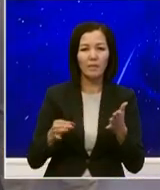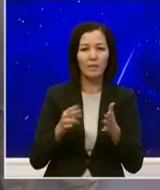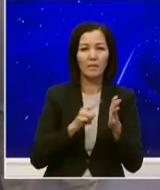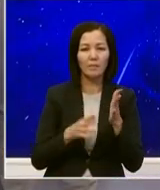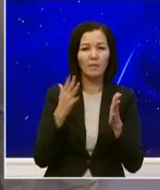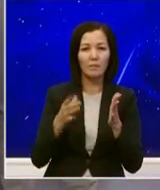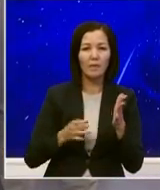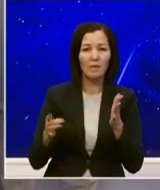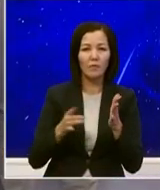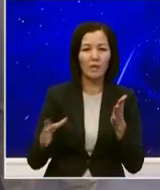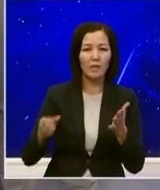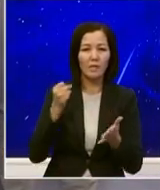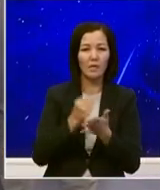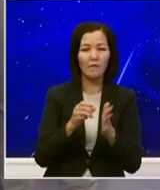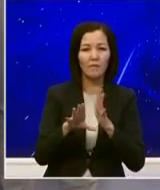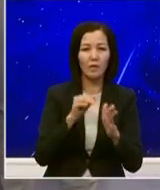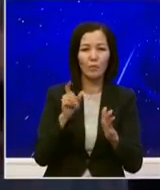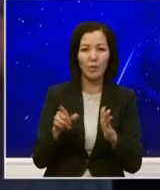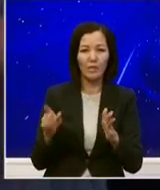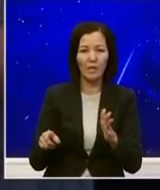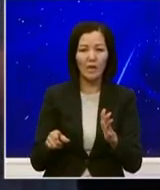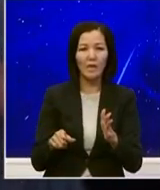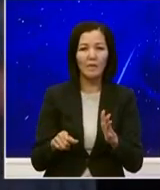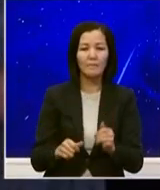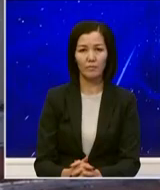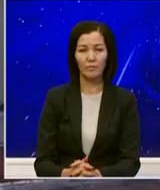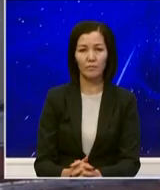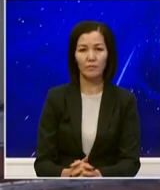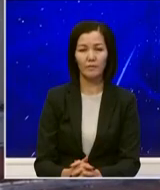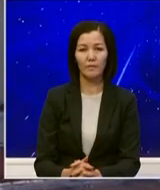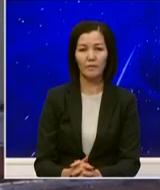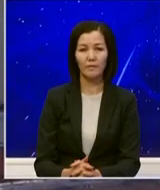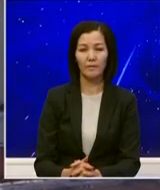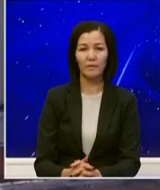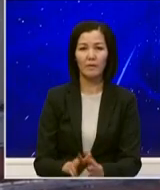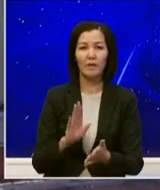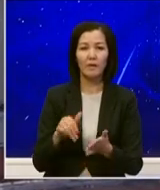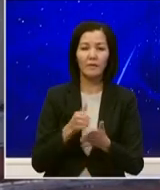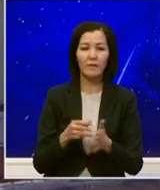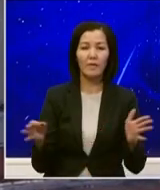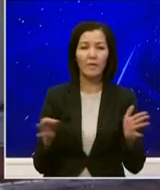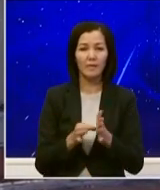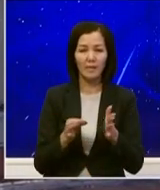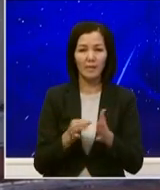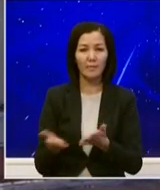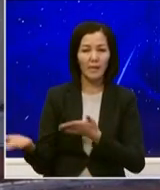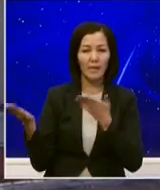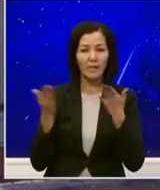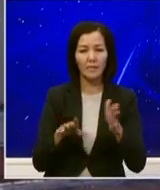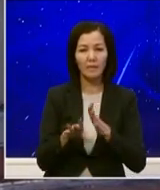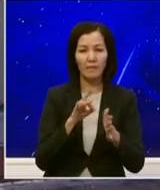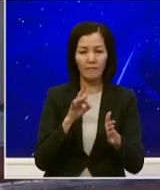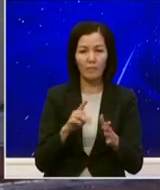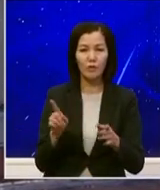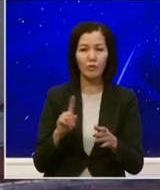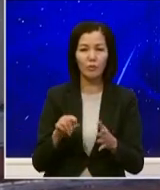областных и 75 районных кандидата в депутаты. Основная задача – это их пригласить на выборы,